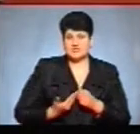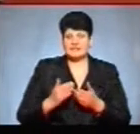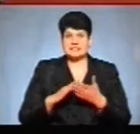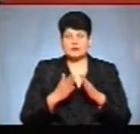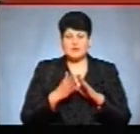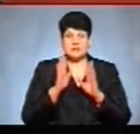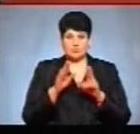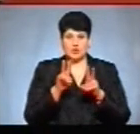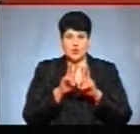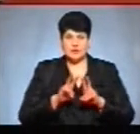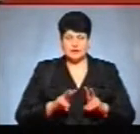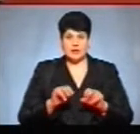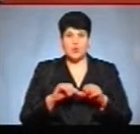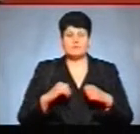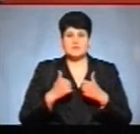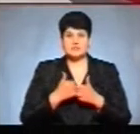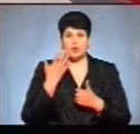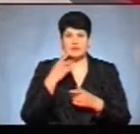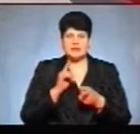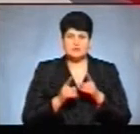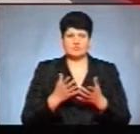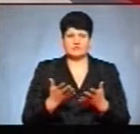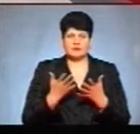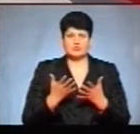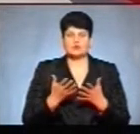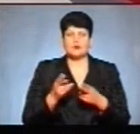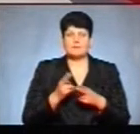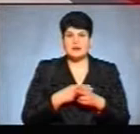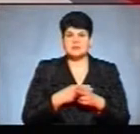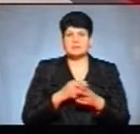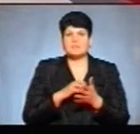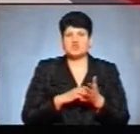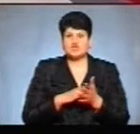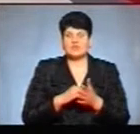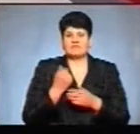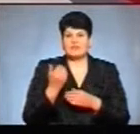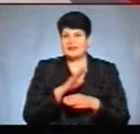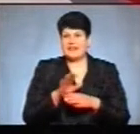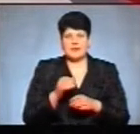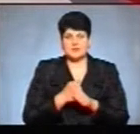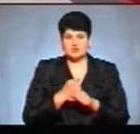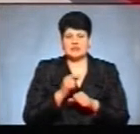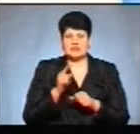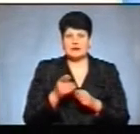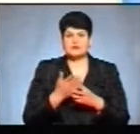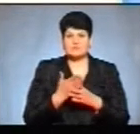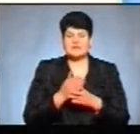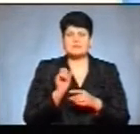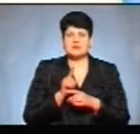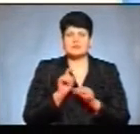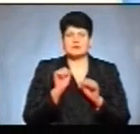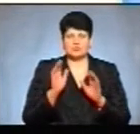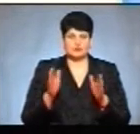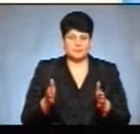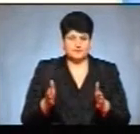буде розглянута на комісії, коли дійсно буде з'ясовано, що ви з об'єктивних причин не працюєте, там субсидія призначена може бути.